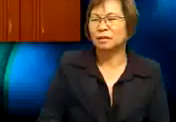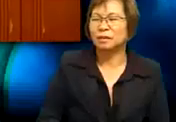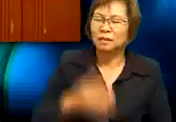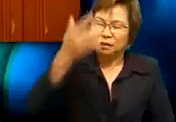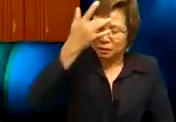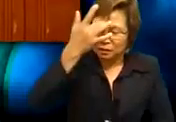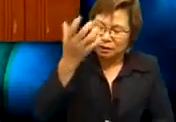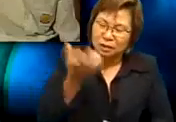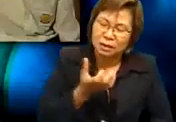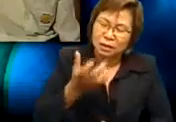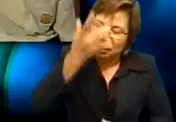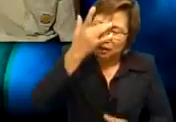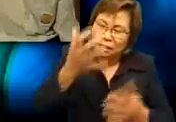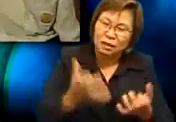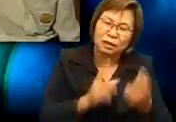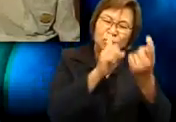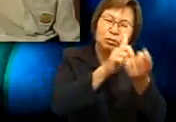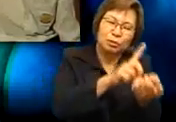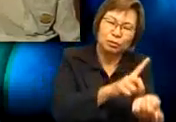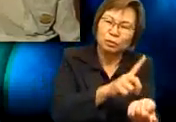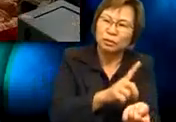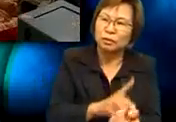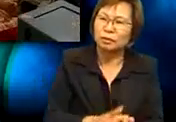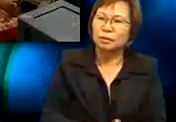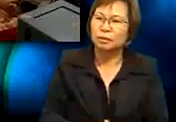Sakit, Uli. Sakit. Nak jumpa dok.